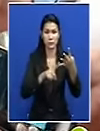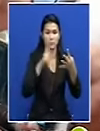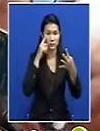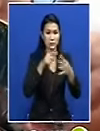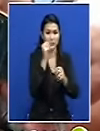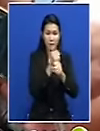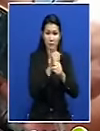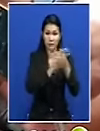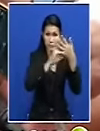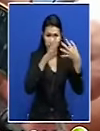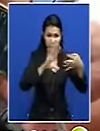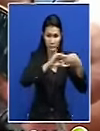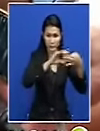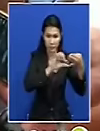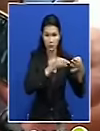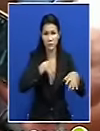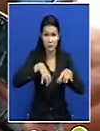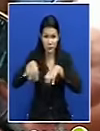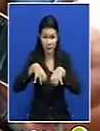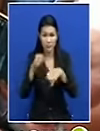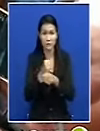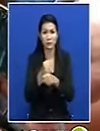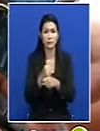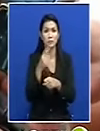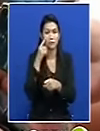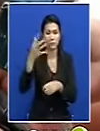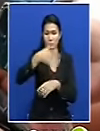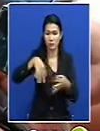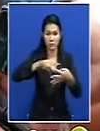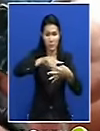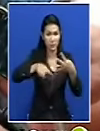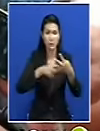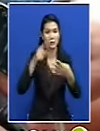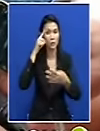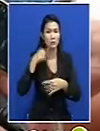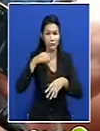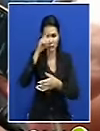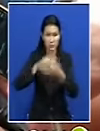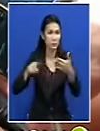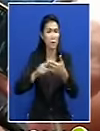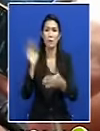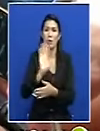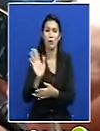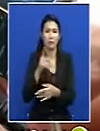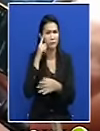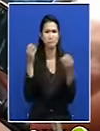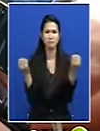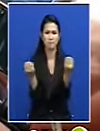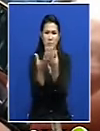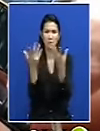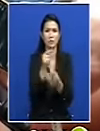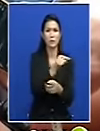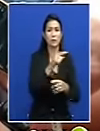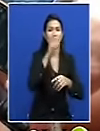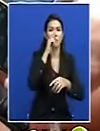ลังจากร่างรัฐธรรมนูญซึ่งกรณีนี้ไม่ต้องออกเสียงประชามติยังเน้นย้ำว่าไม่กระทบกับโรดแมปของรัฐบา